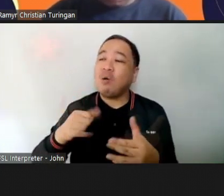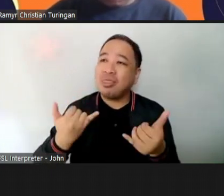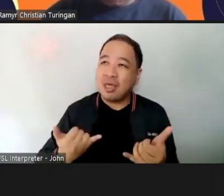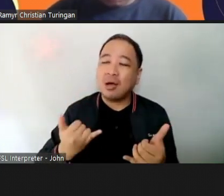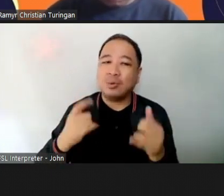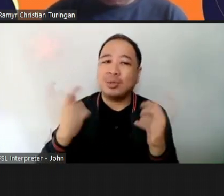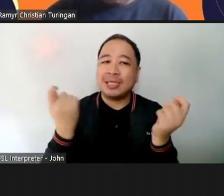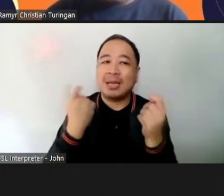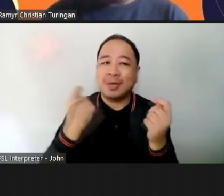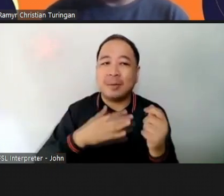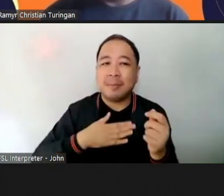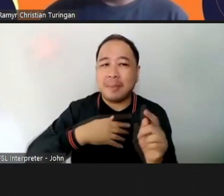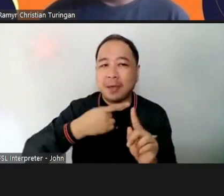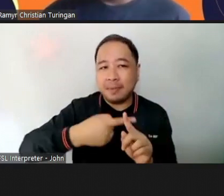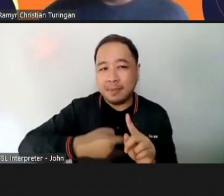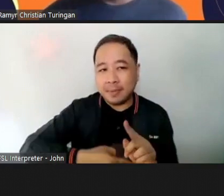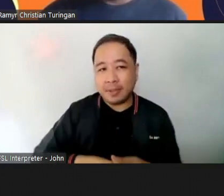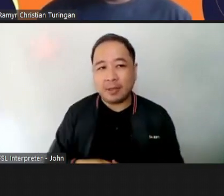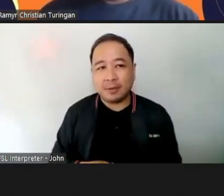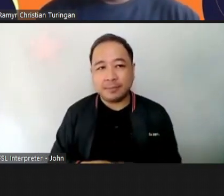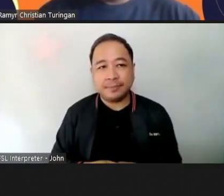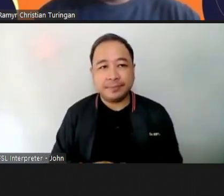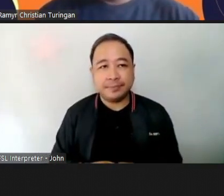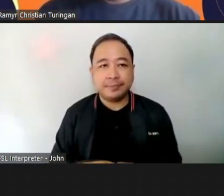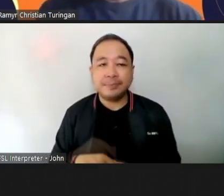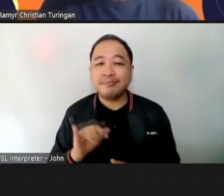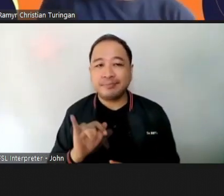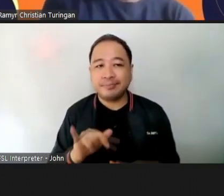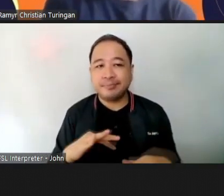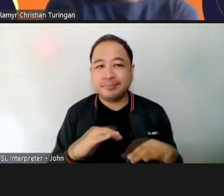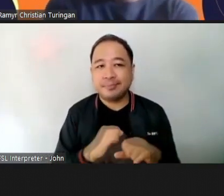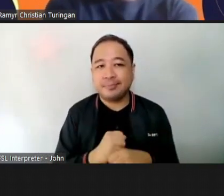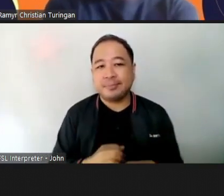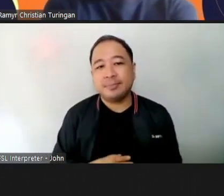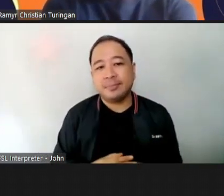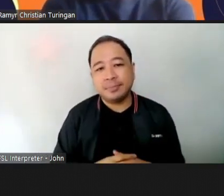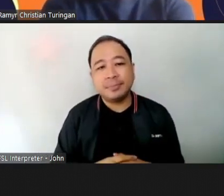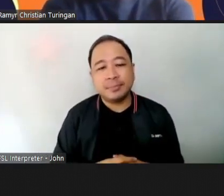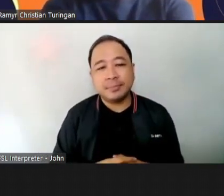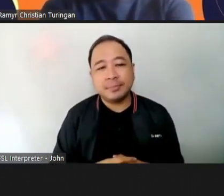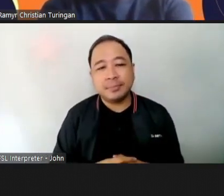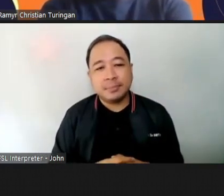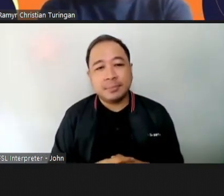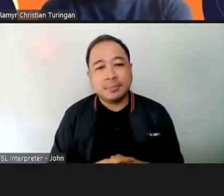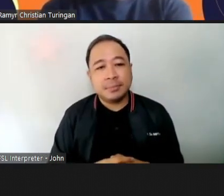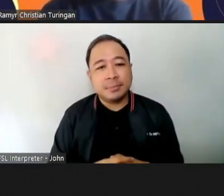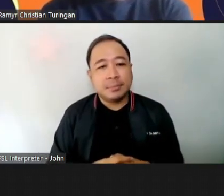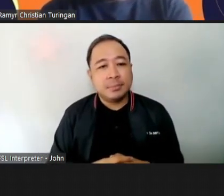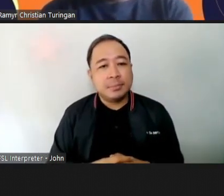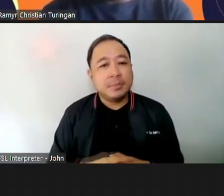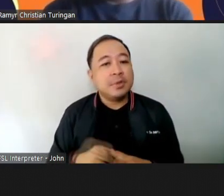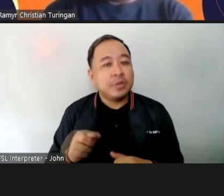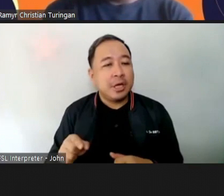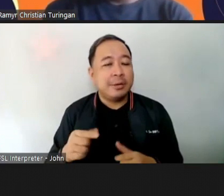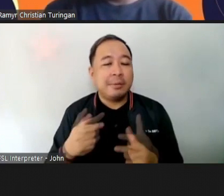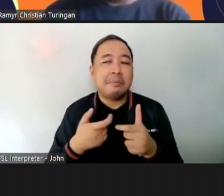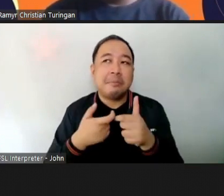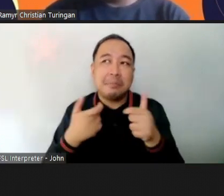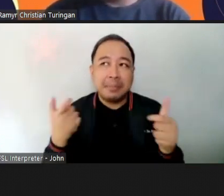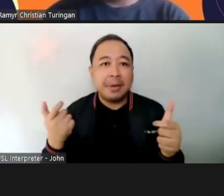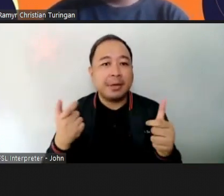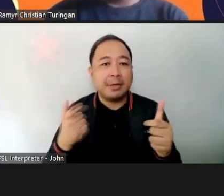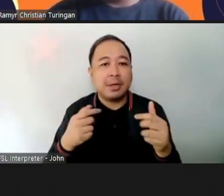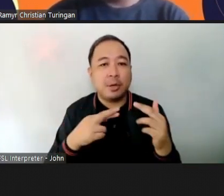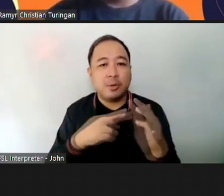to. And ayun lang po, doon lang po natatapos, yung maaaring gawin ng mga SK. Dapat napakalaki po ng papel na ginagampanan nila.